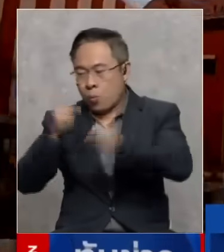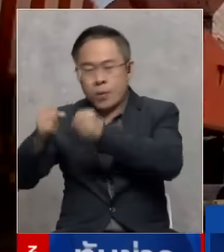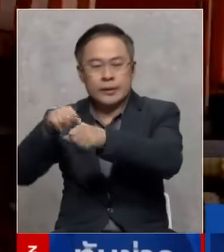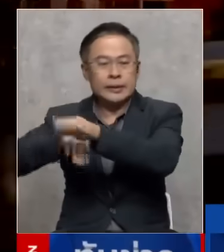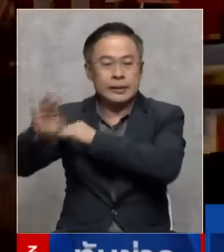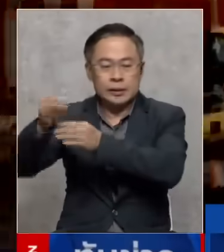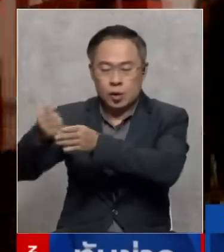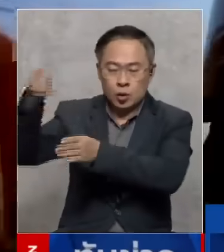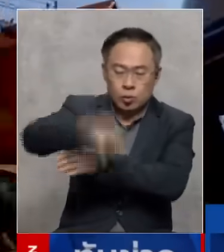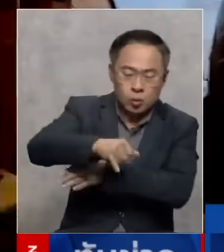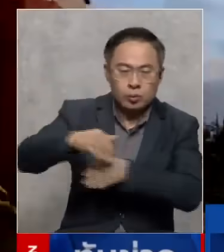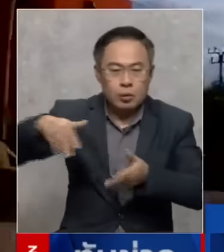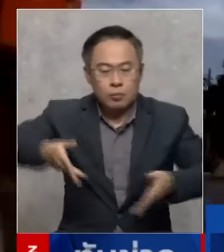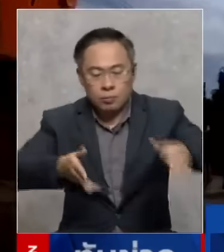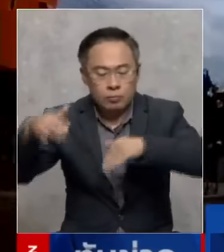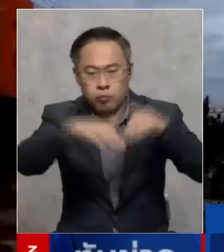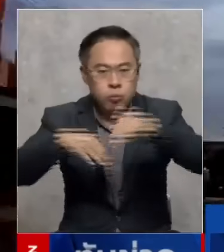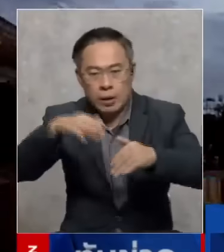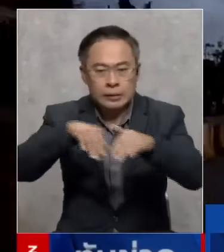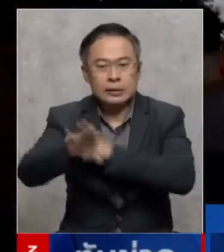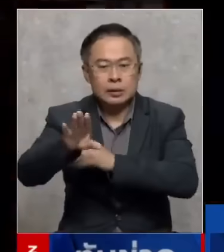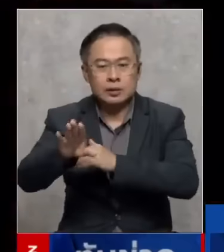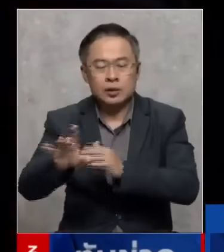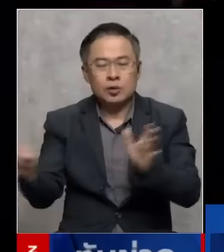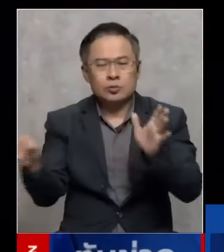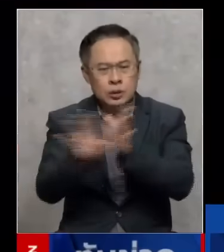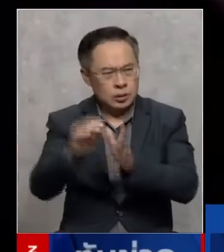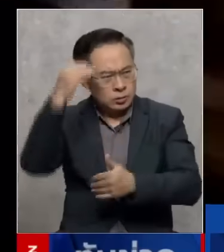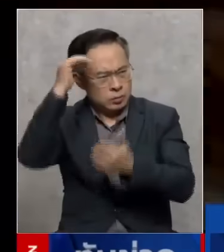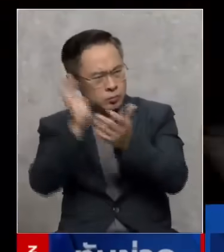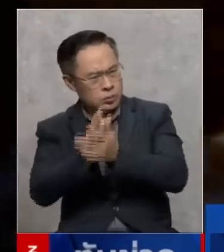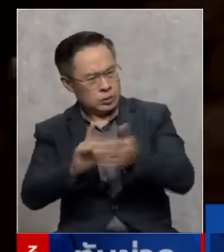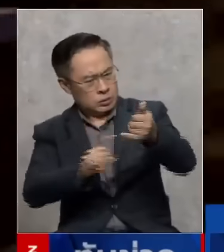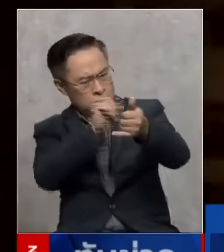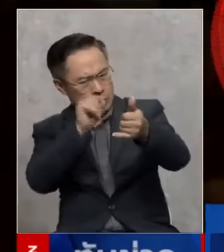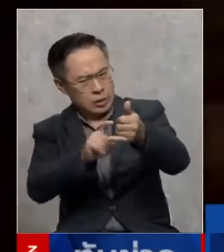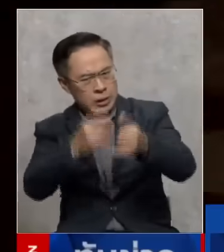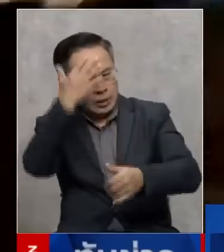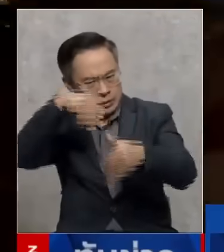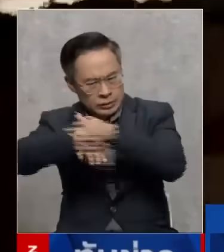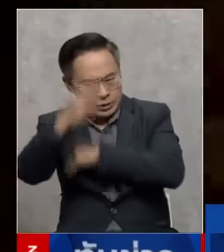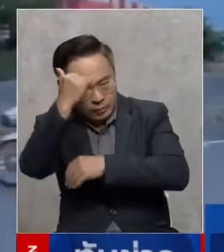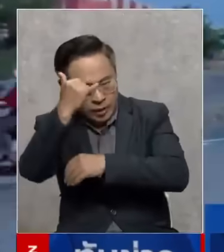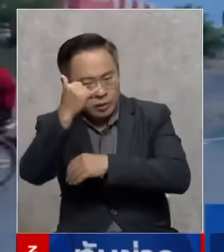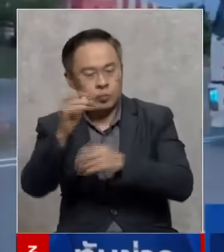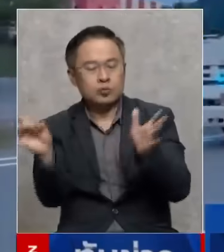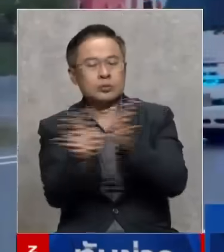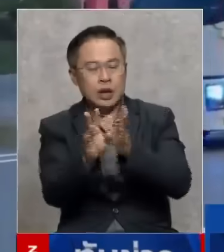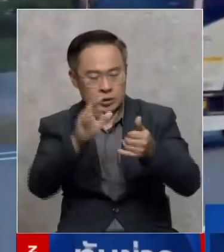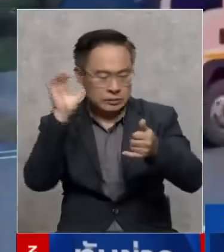ที่นี้ถามว่าทำไมต้องหนีเพราะว่าพอไปค้นตัวเนี่ยเจอยาบ้าบรรจุซองสีฟ้า 3ถุงซุกซ่อนอยู่ที่กระเป๋า